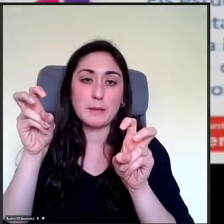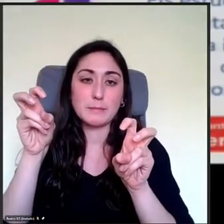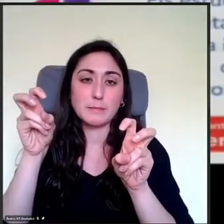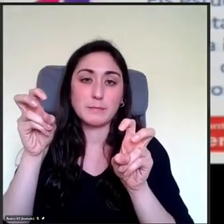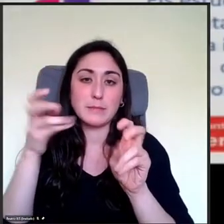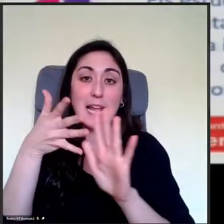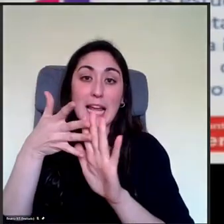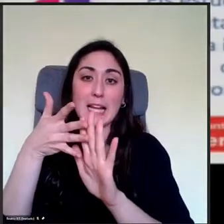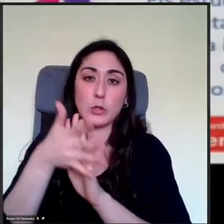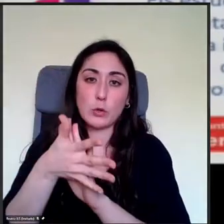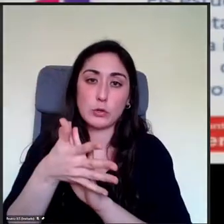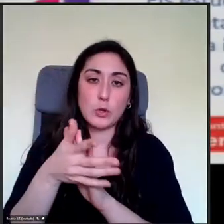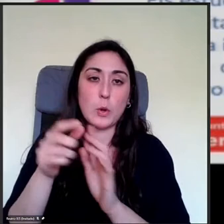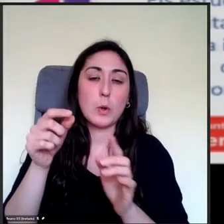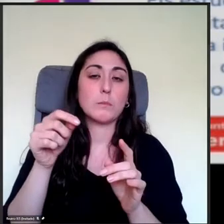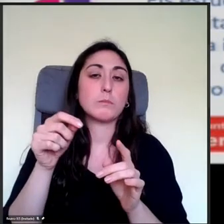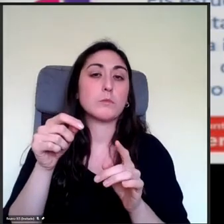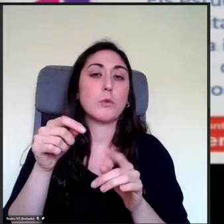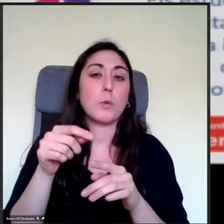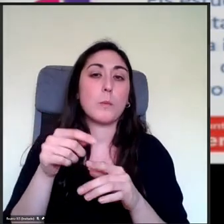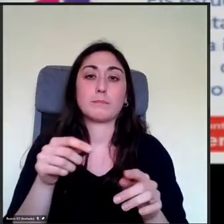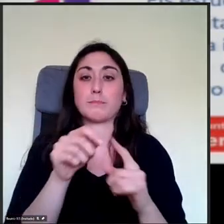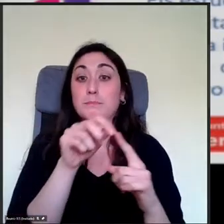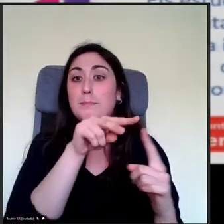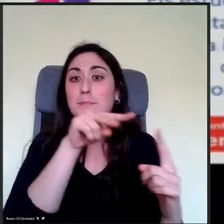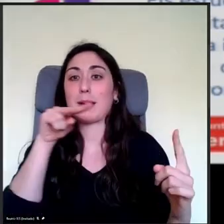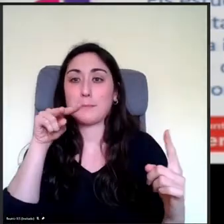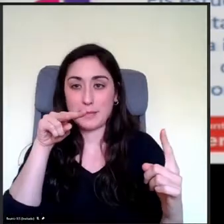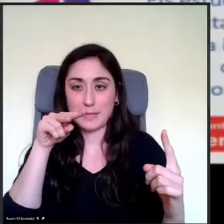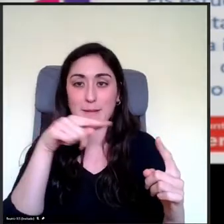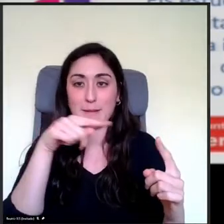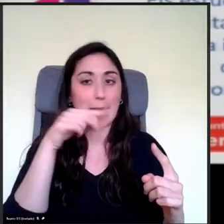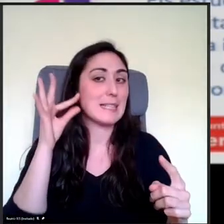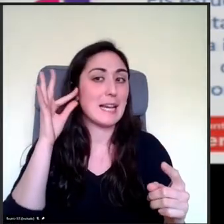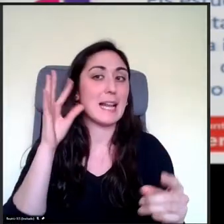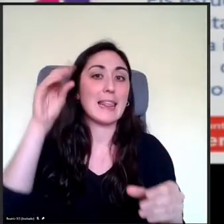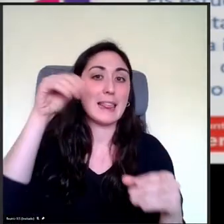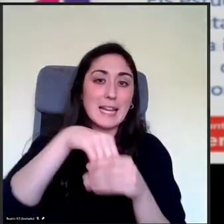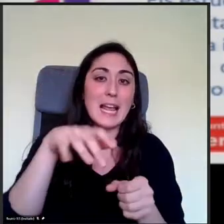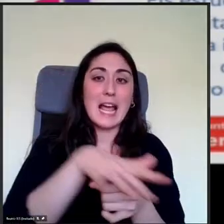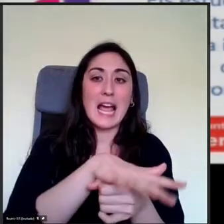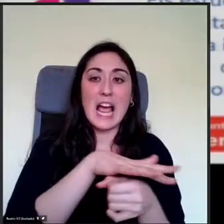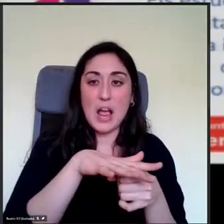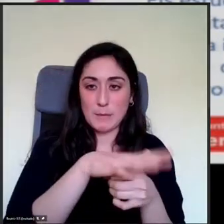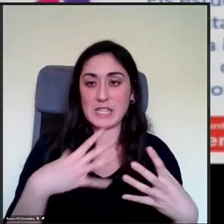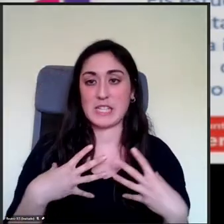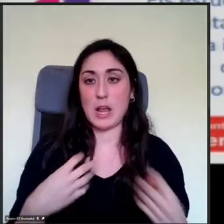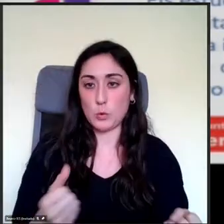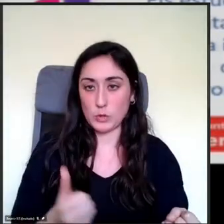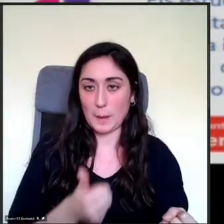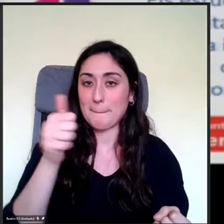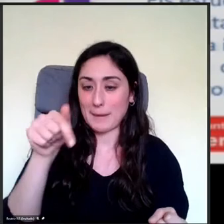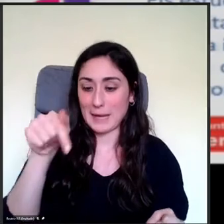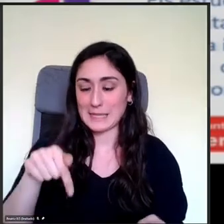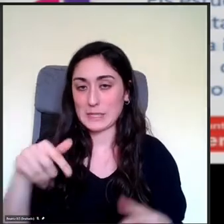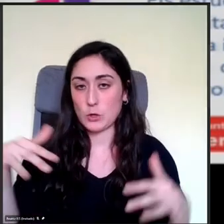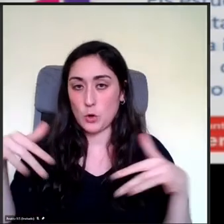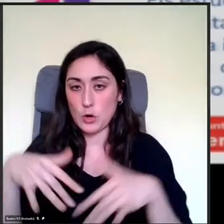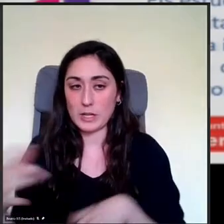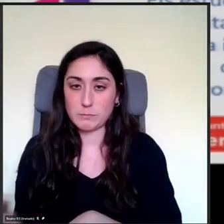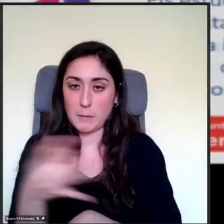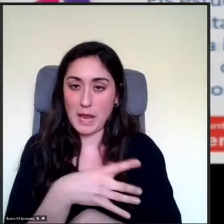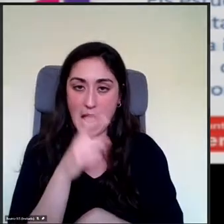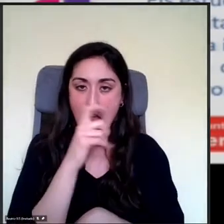la perspectiva de gènere en aquest àmbit de la salut. Per una altra banda, hem tingut